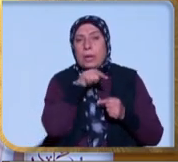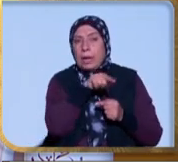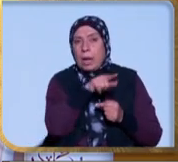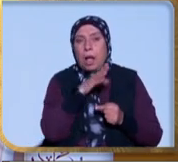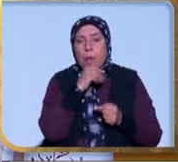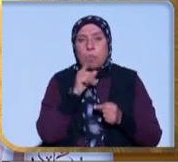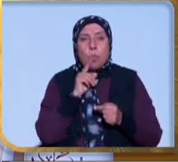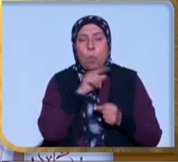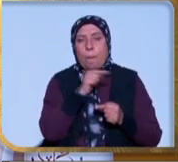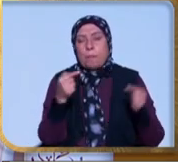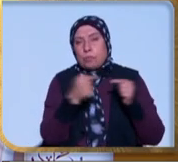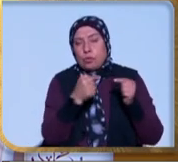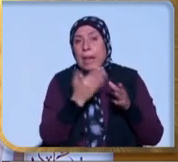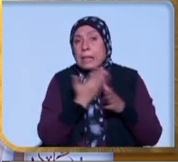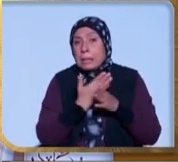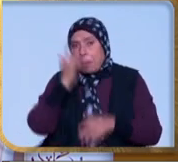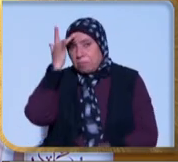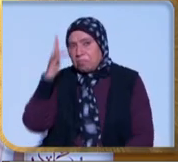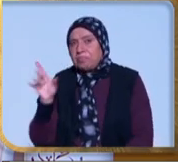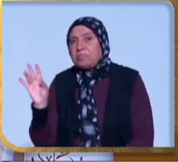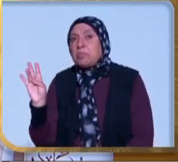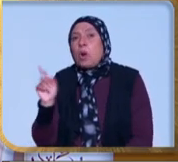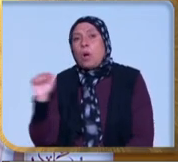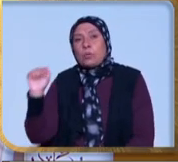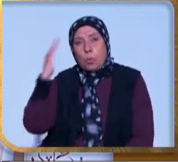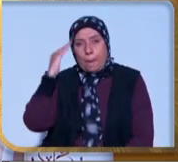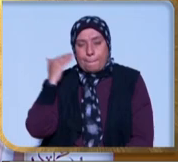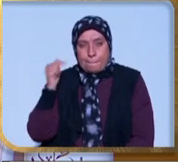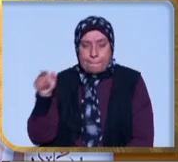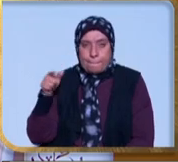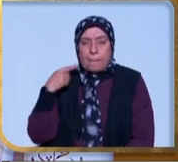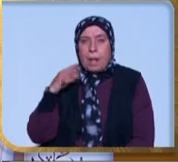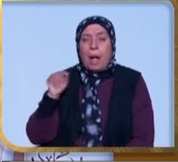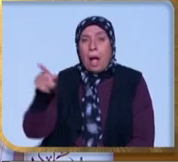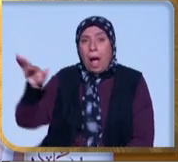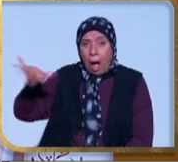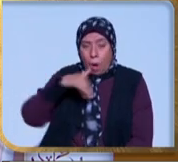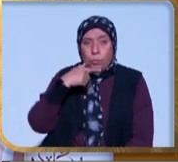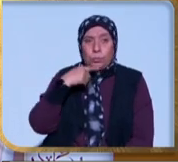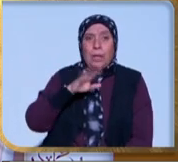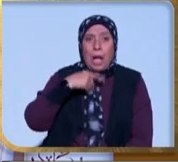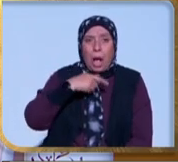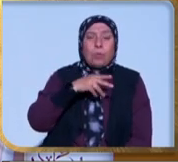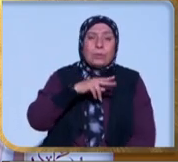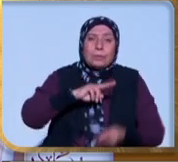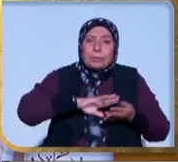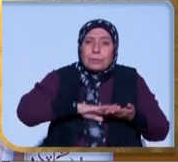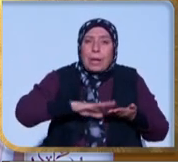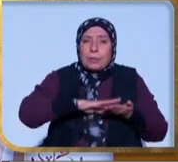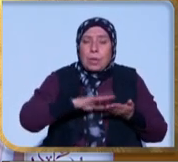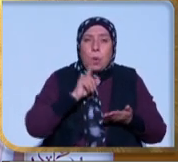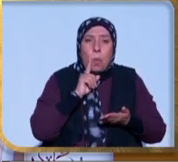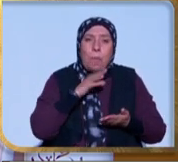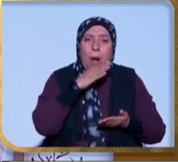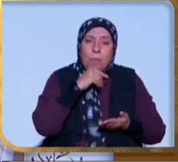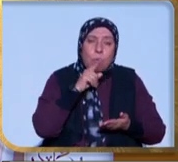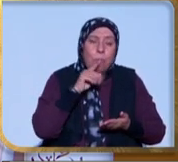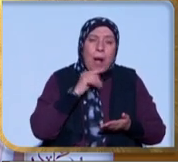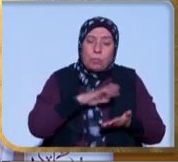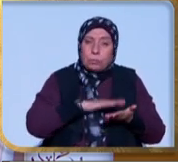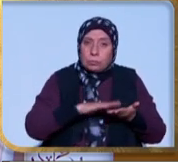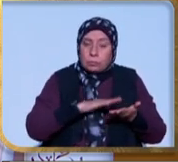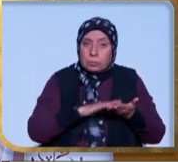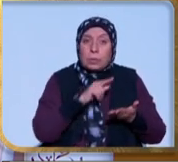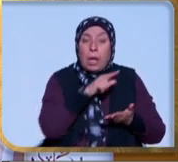وهم زعلانين منه، وهو بيحاول يدخل يصالحهم، بيقولوا لبنتهم ايمان ما تفتحيلوش الباب، وهي عايزه تصلح الحال